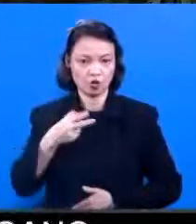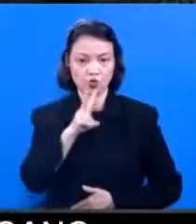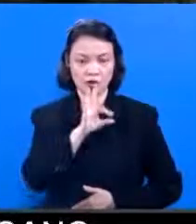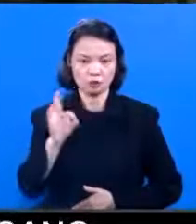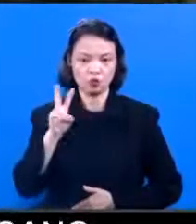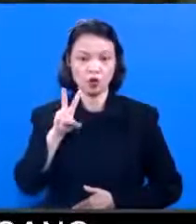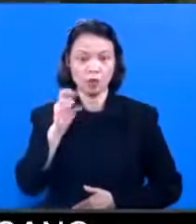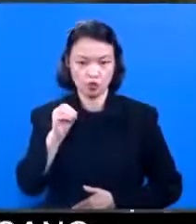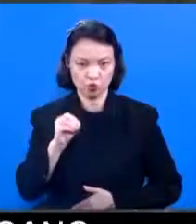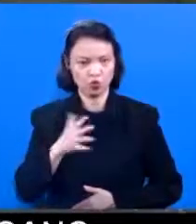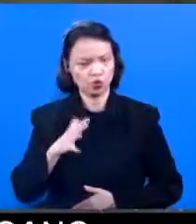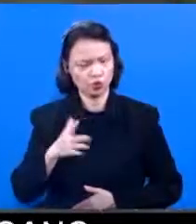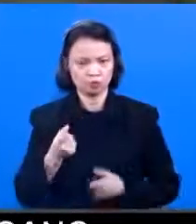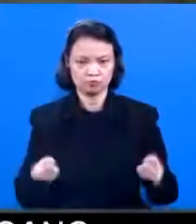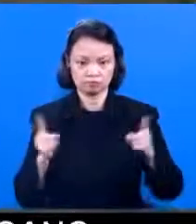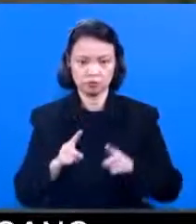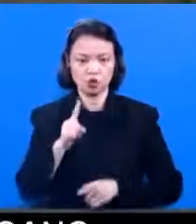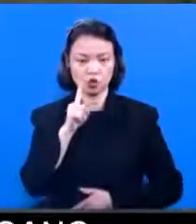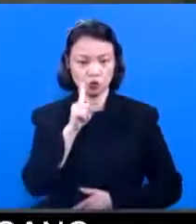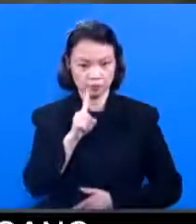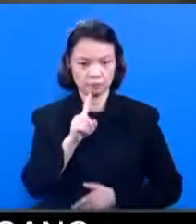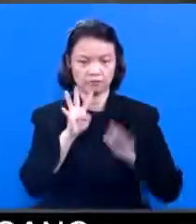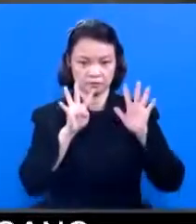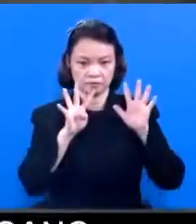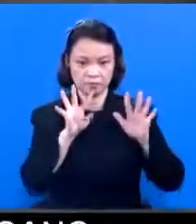terjadi sekitar